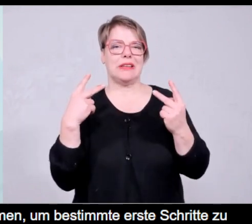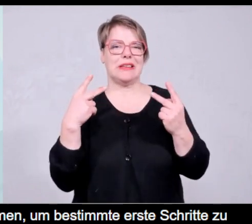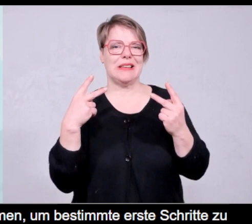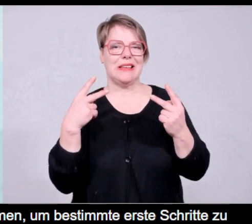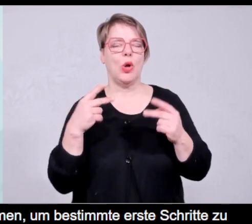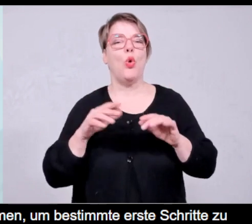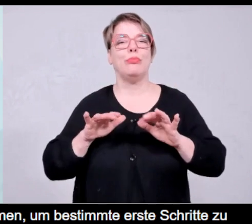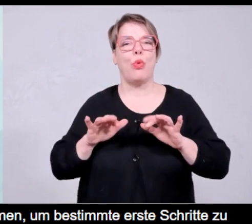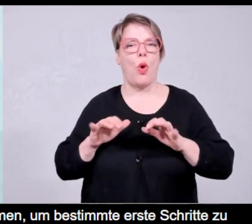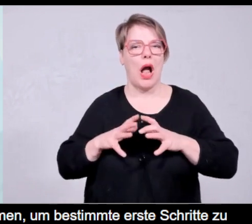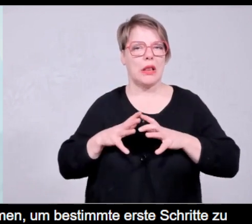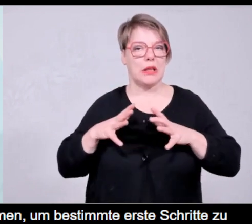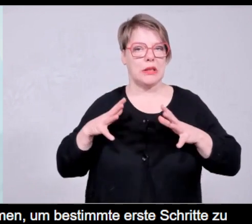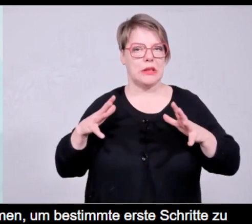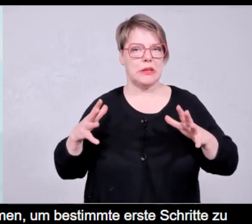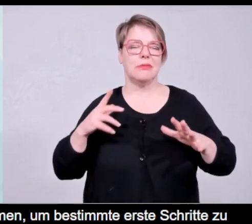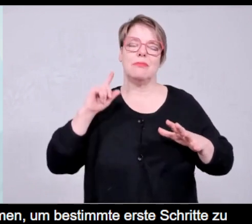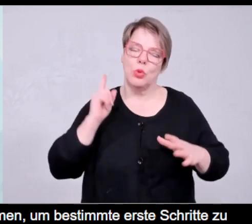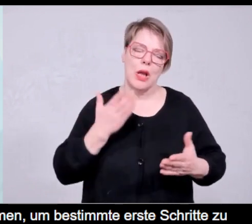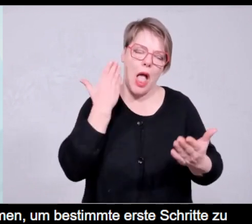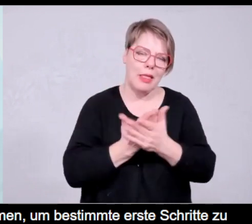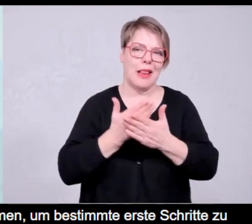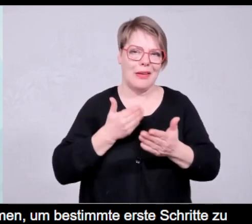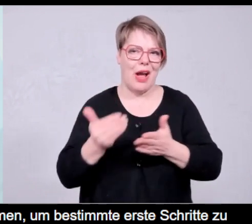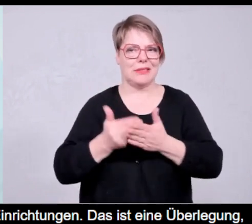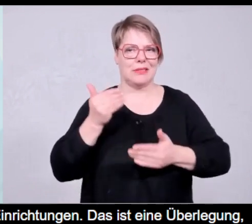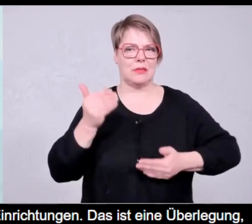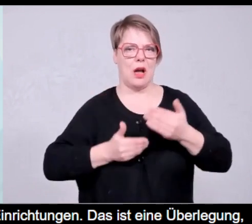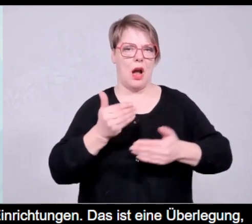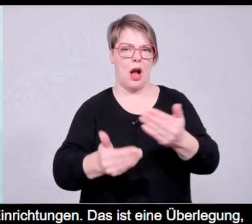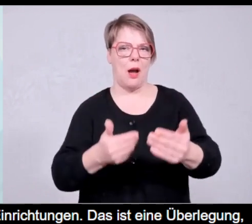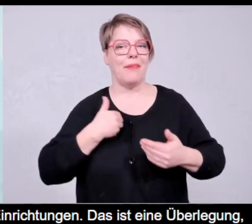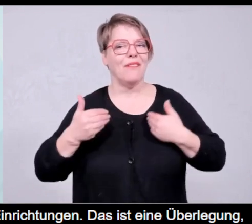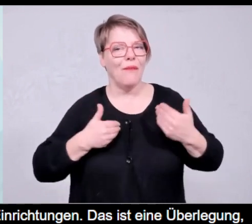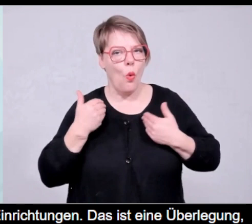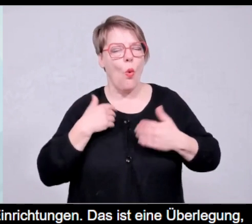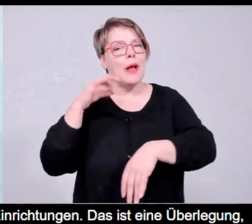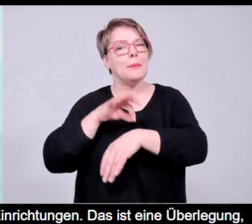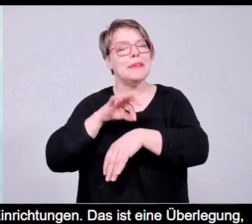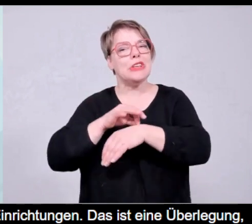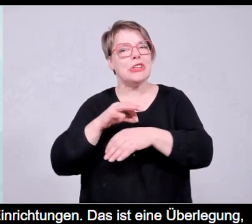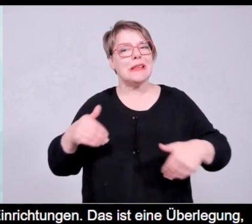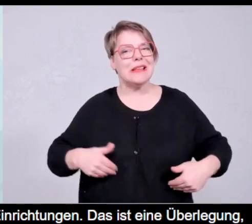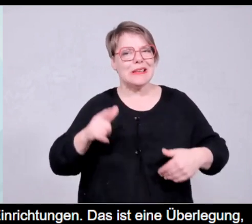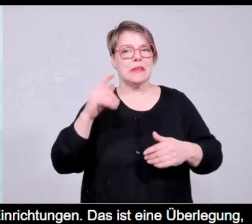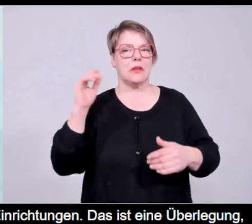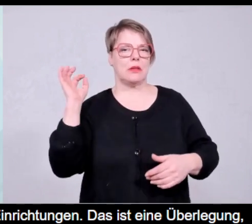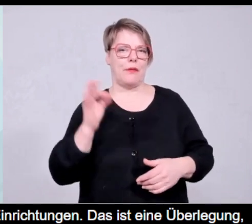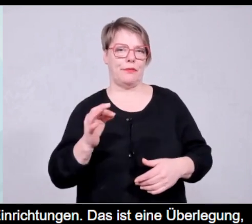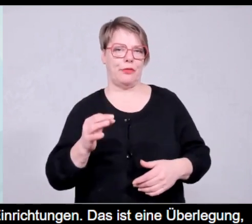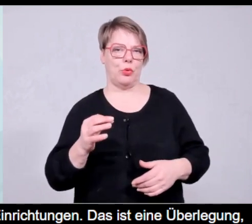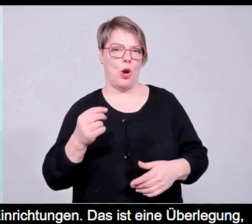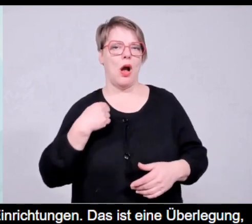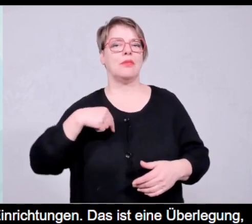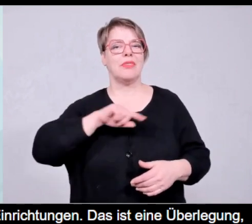Bürokratie entlasten. Und wir müssen es jetzt auch tun. Nicht nur darüber sprechen, das tun wir lang genug, sondern wir müssen jetzt an Modellen durchexerzieren, welche